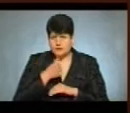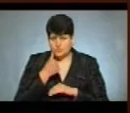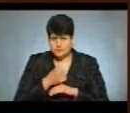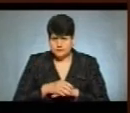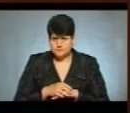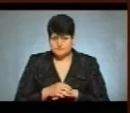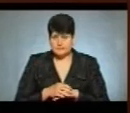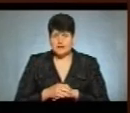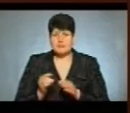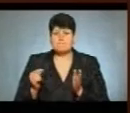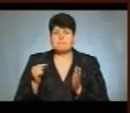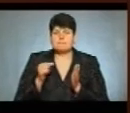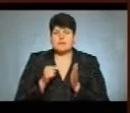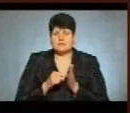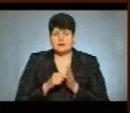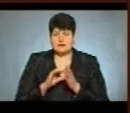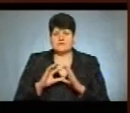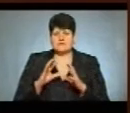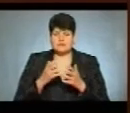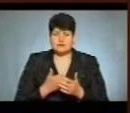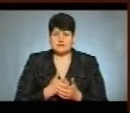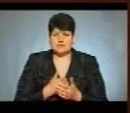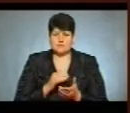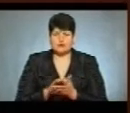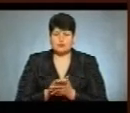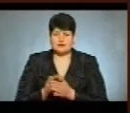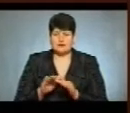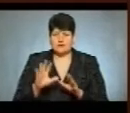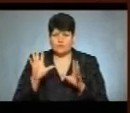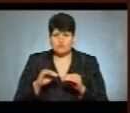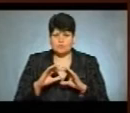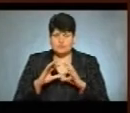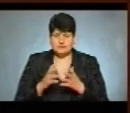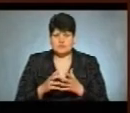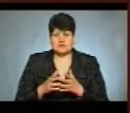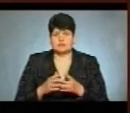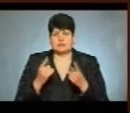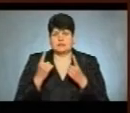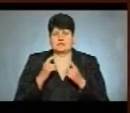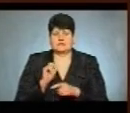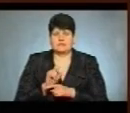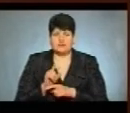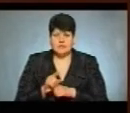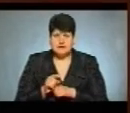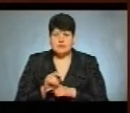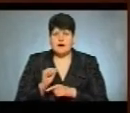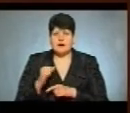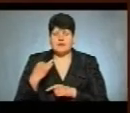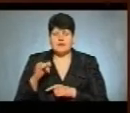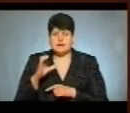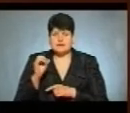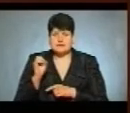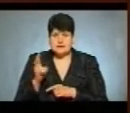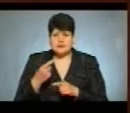Чорний. Мета всесвітньої ініціативи – ознайомити дітей у всьому світі з глобальними завданнями. Додам, ISEC – це